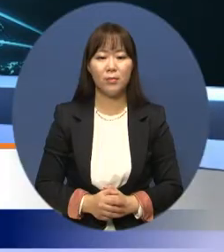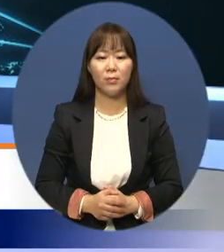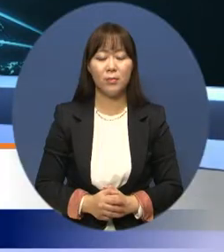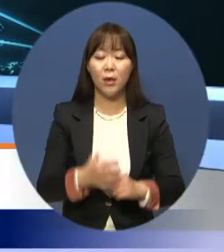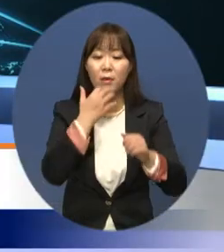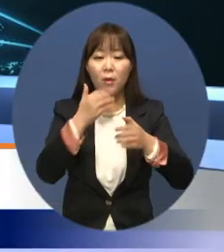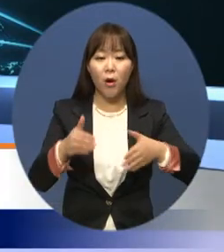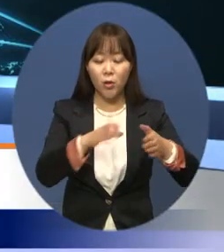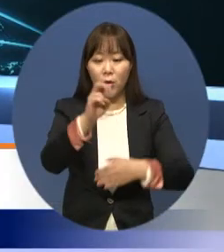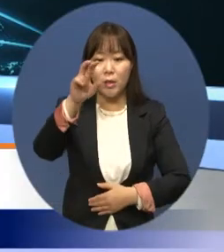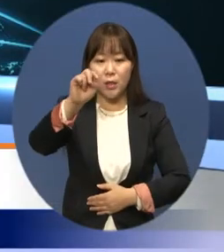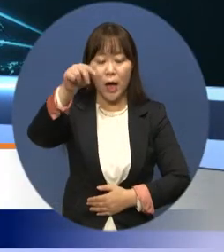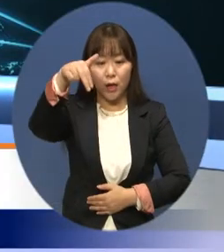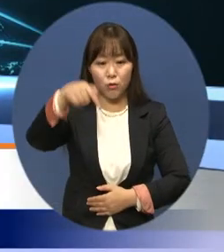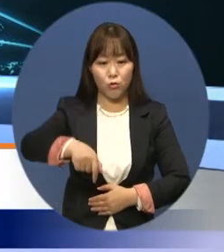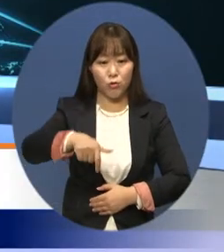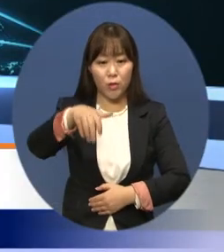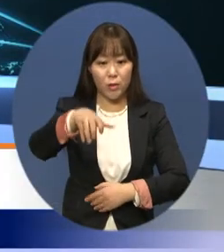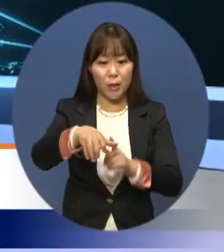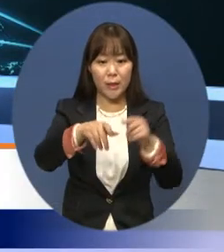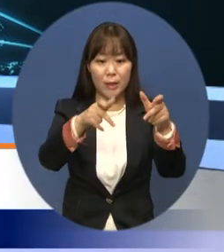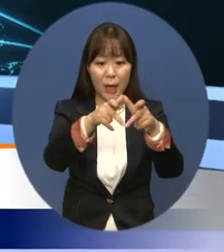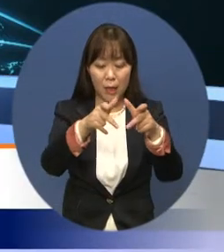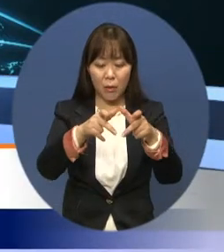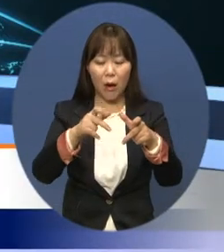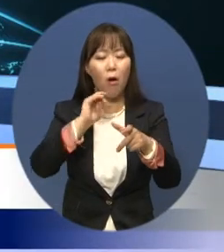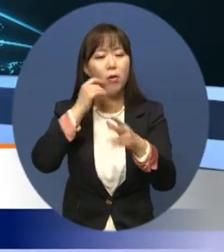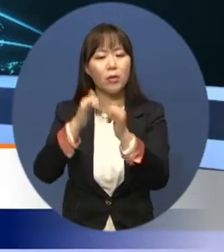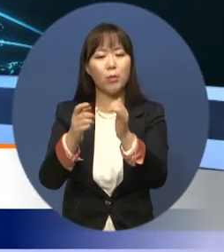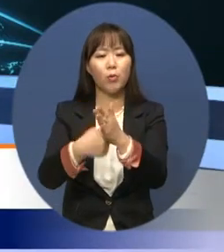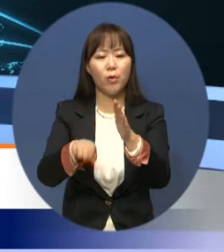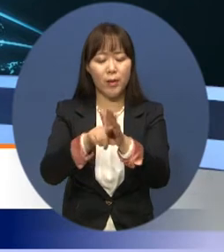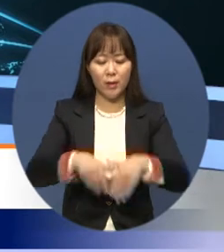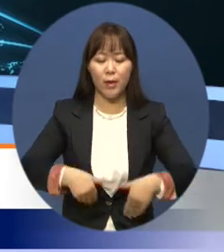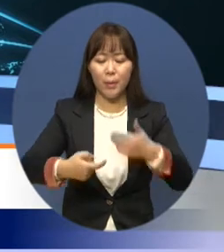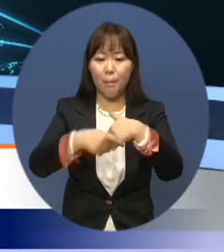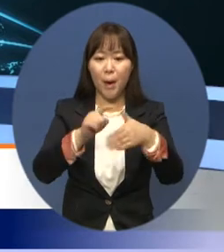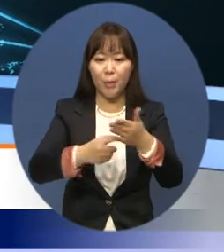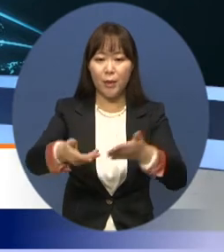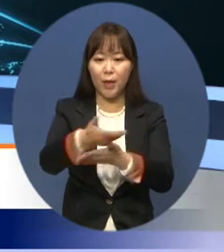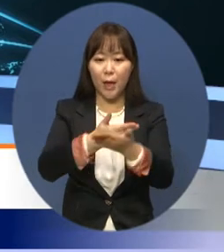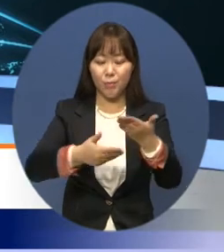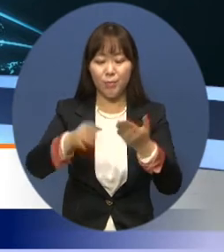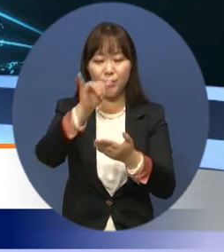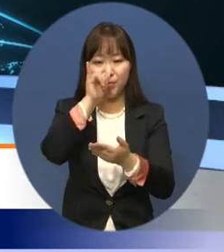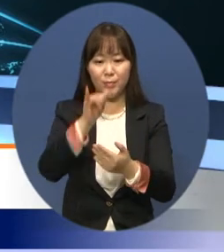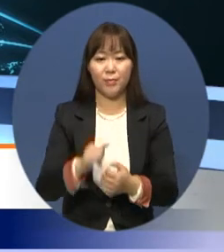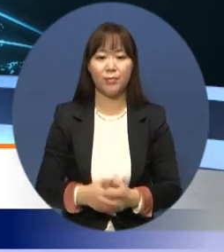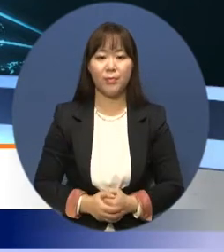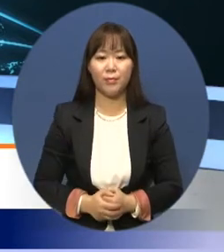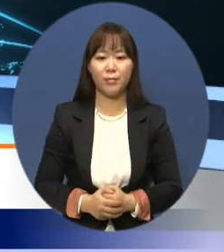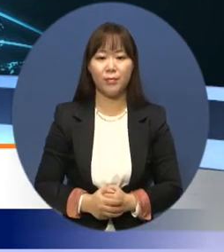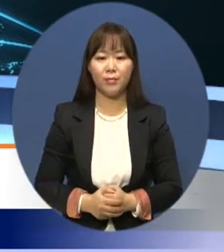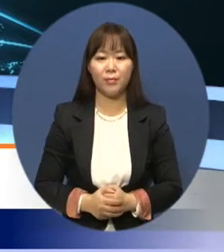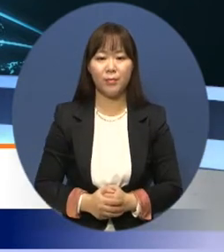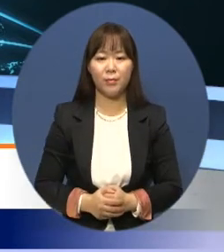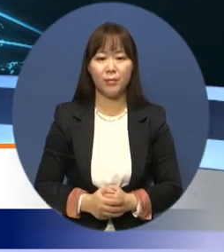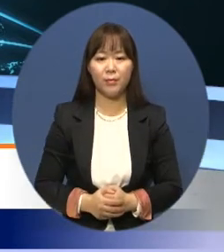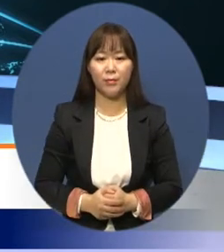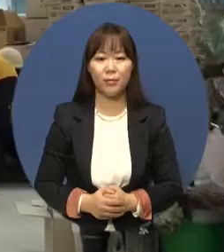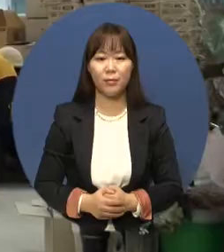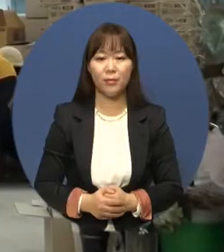경기도 양주시에서 장애인과 저소득층을 위해 따뜻한 마음을 나누는 자리를 가졌습니다. 정우선 기자가